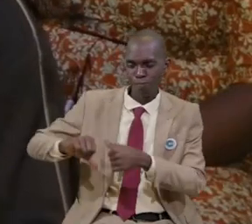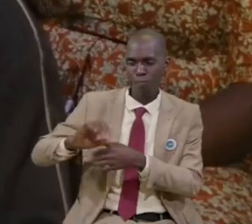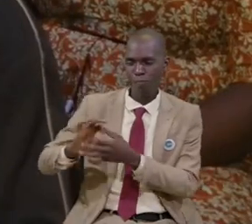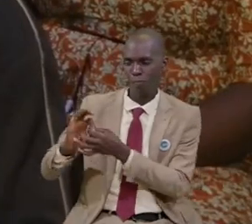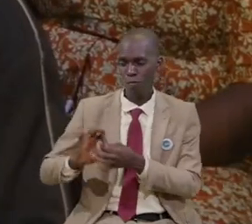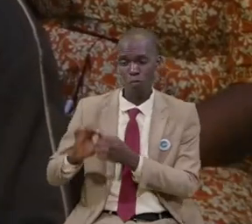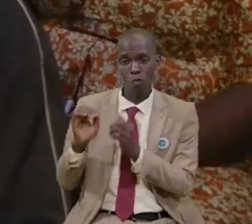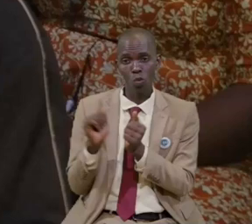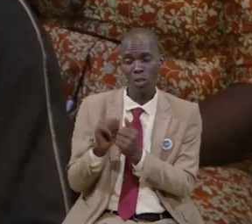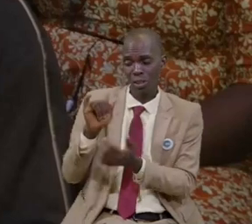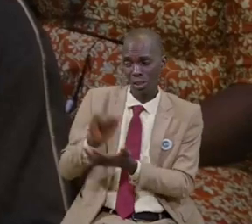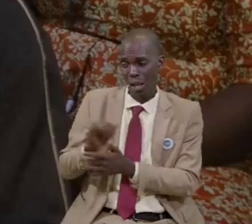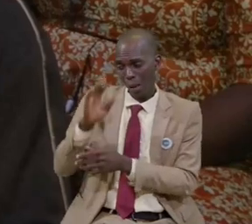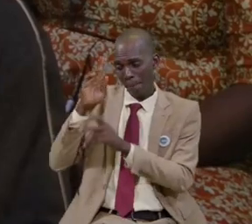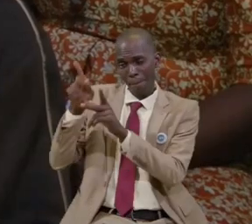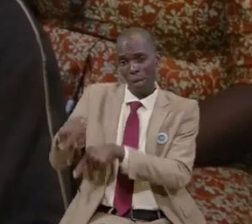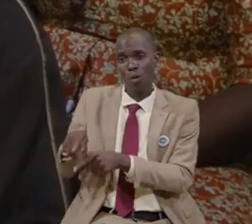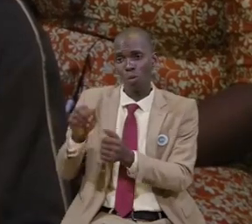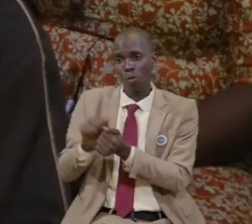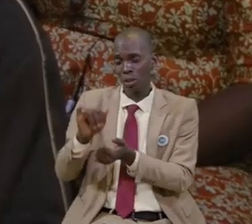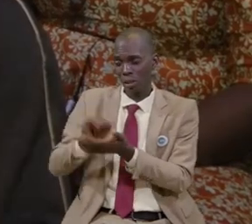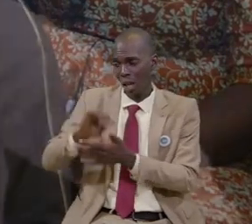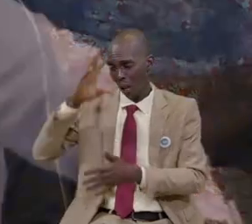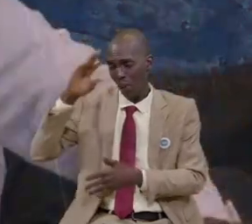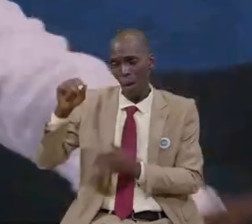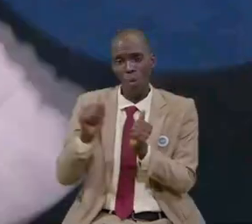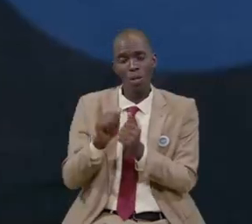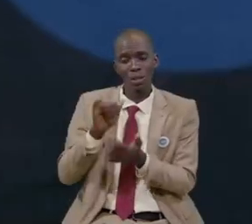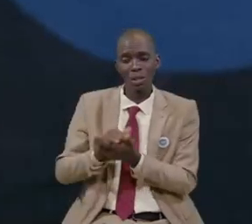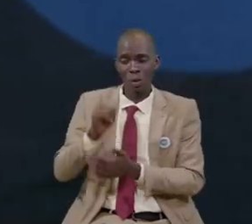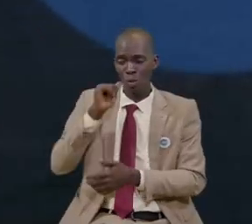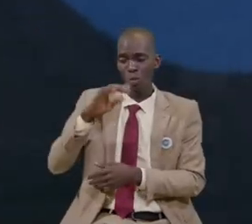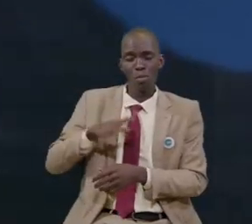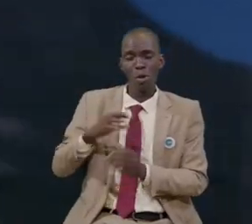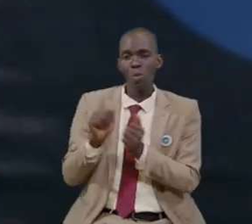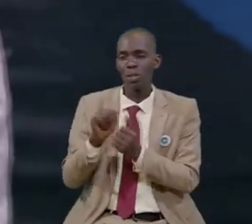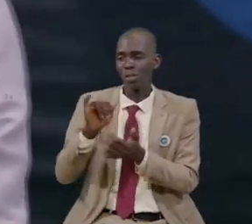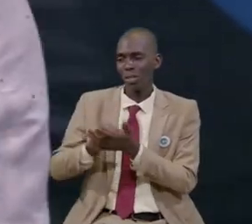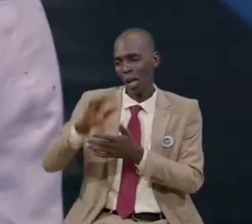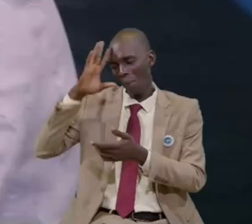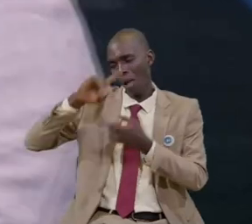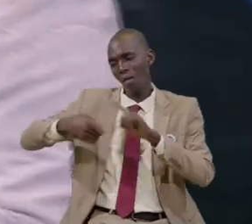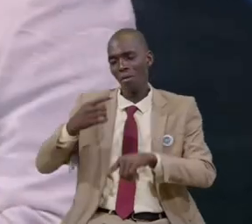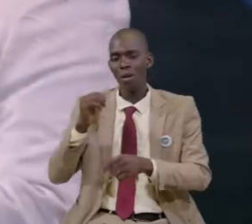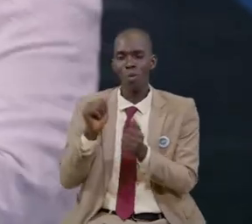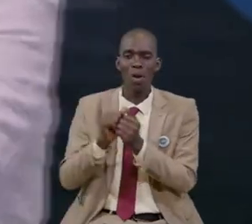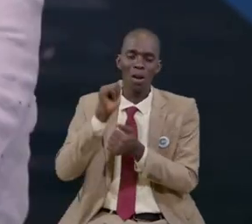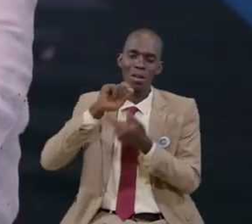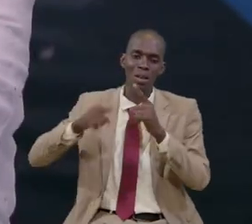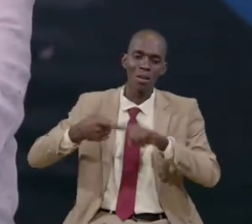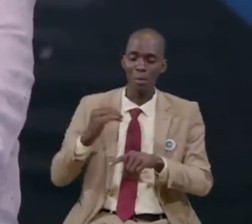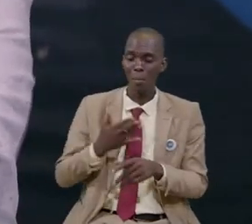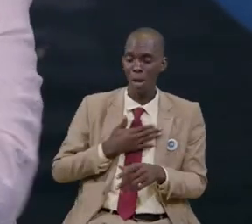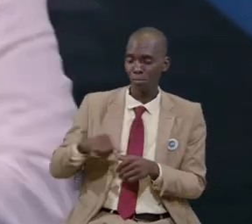avec l'homme, avec la femme, avec le copain, avec la soi-disant copine,